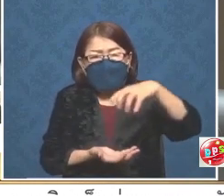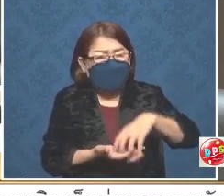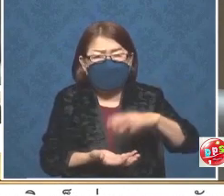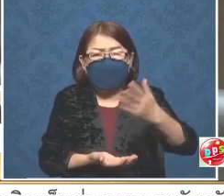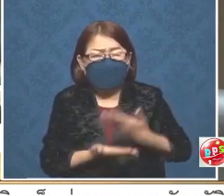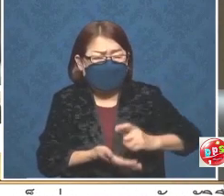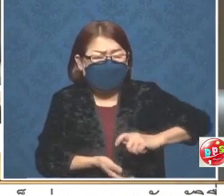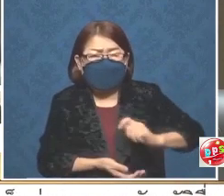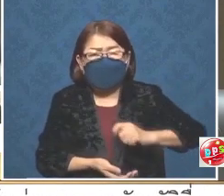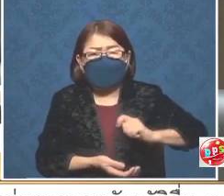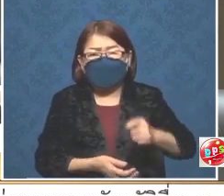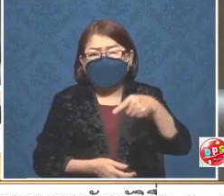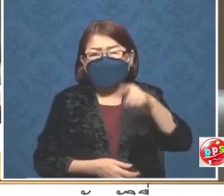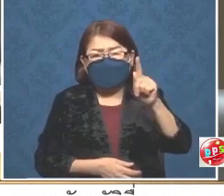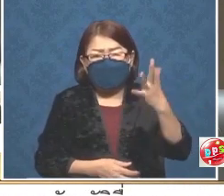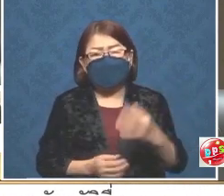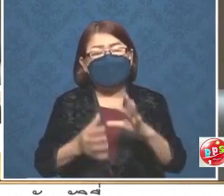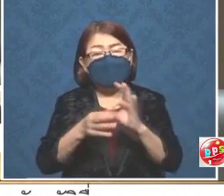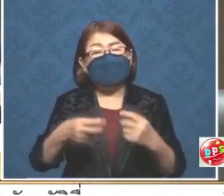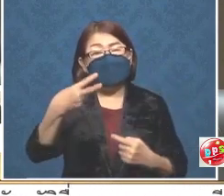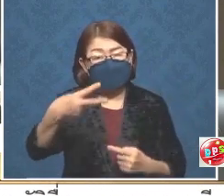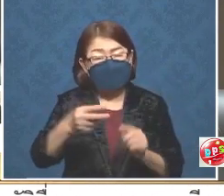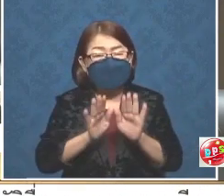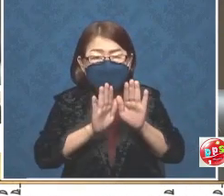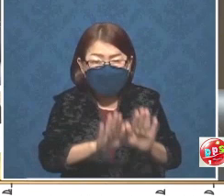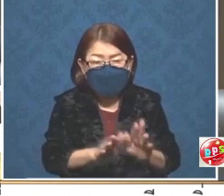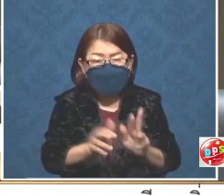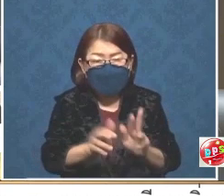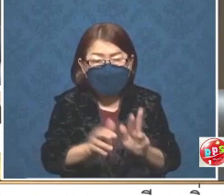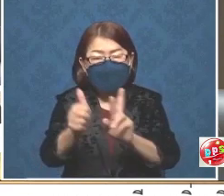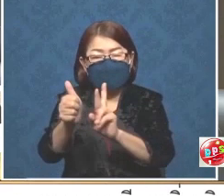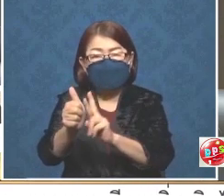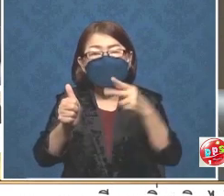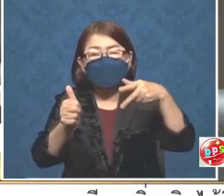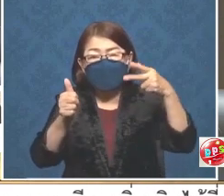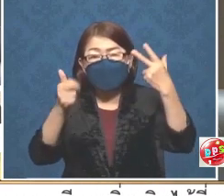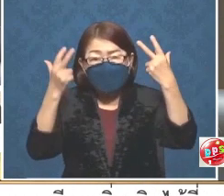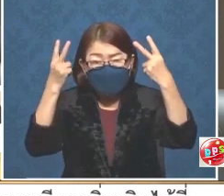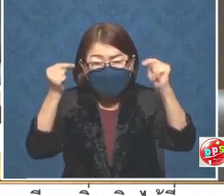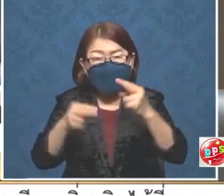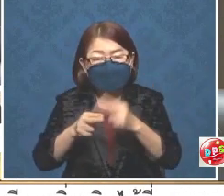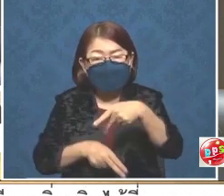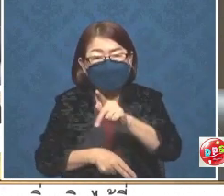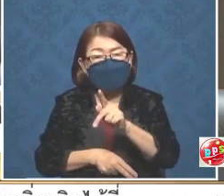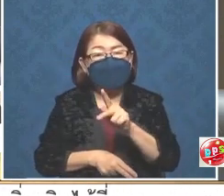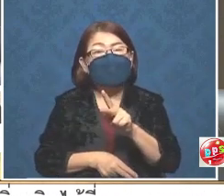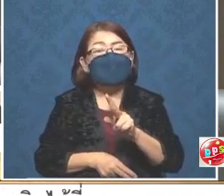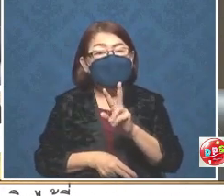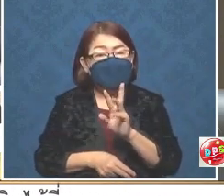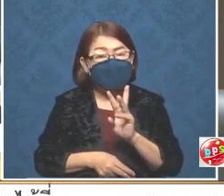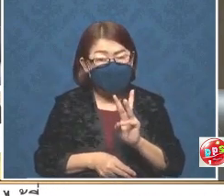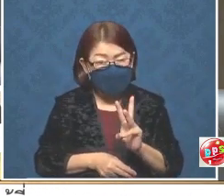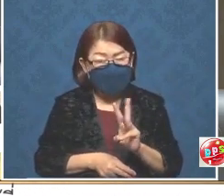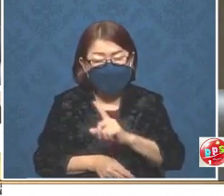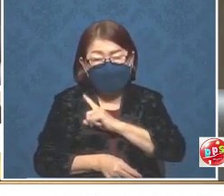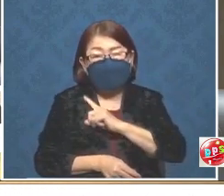ประเดนที่กามาดฉันฝากทานประทานประยังผลเอกบวิทยวงสุวรรณ์ซึ่งกํากลดูแลเรื่องนี้โยตรงให้แ้ไขปญหากว